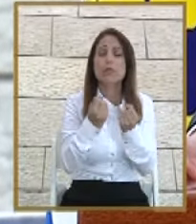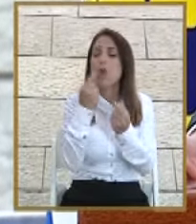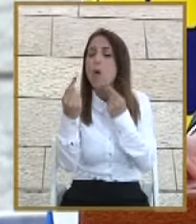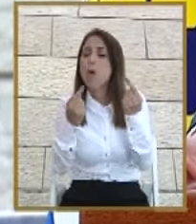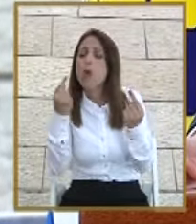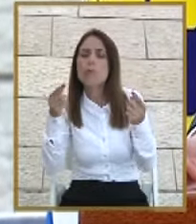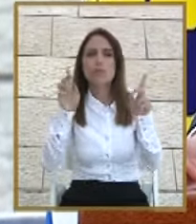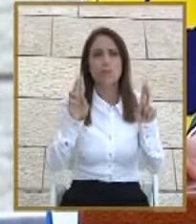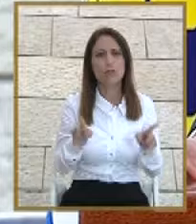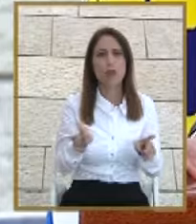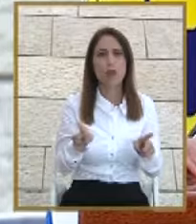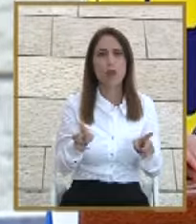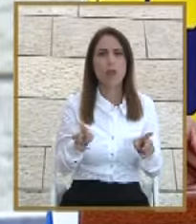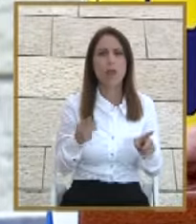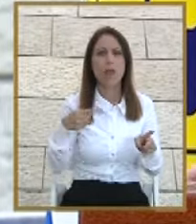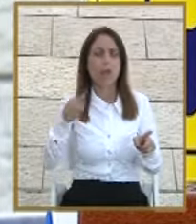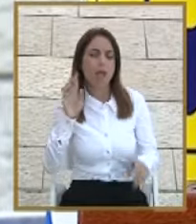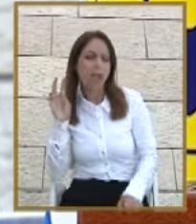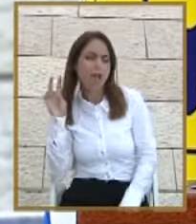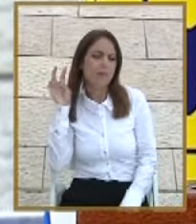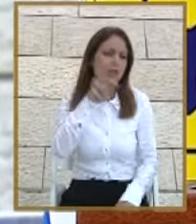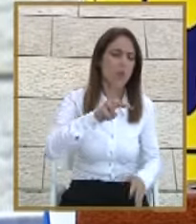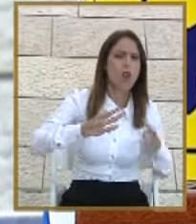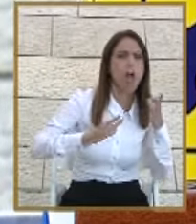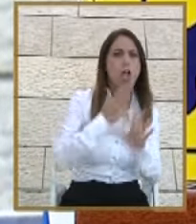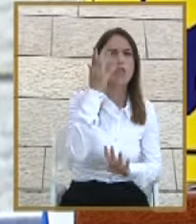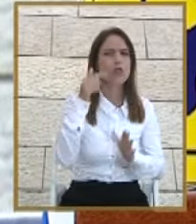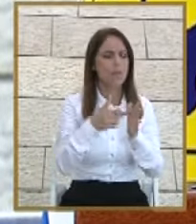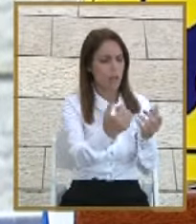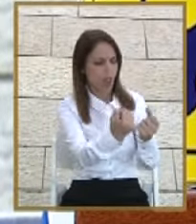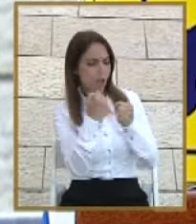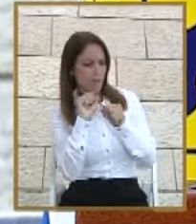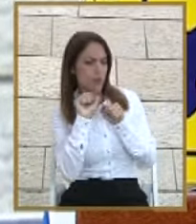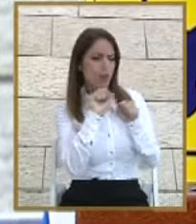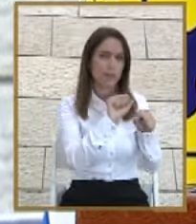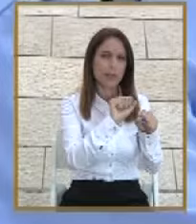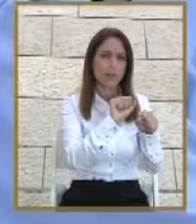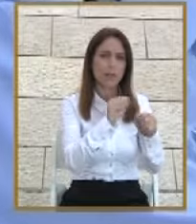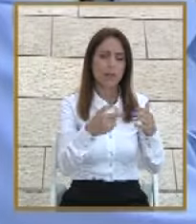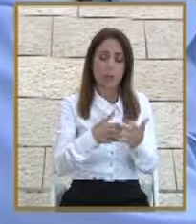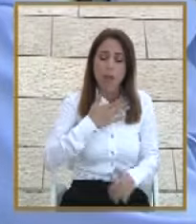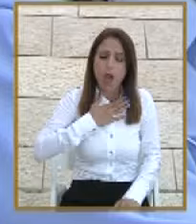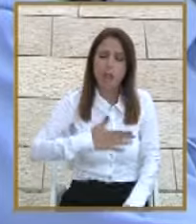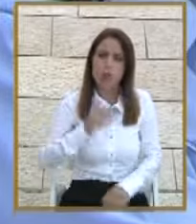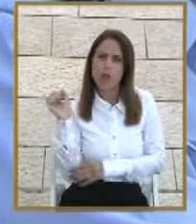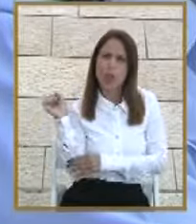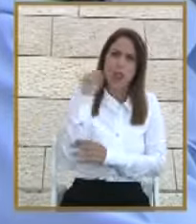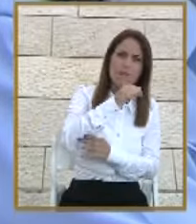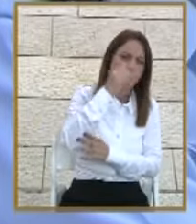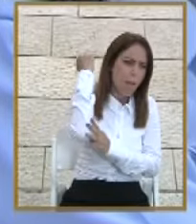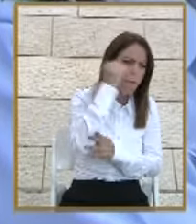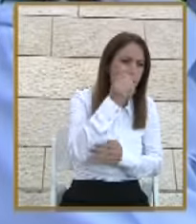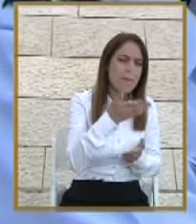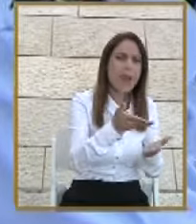שאפשר. הם זינקו אל תוך האש מתוך ערבות הדדית, מתוך הרצון לגבור על המרצחים